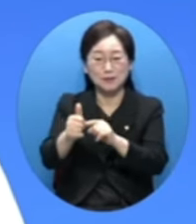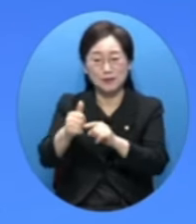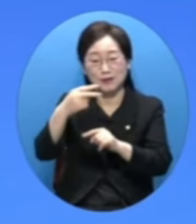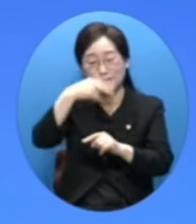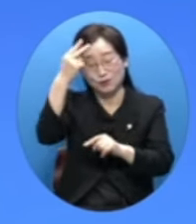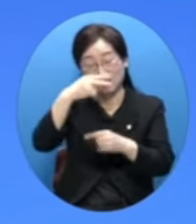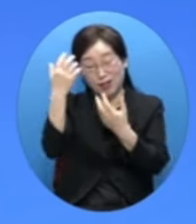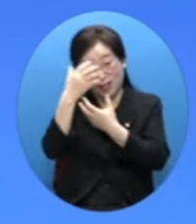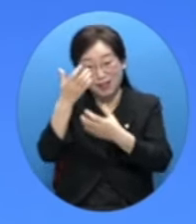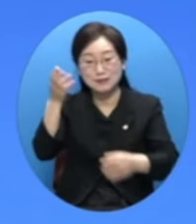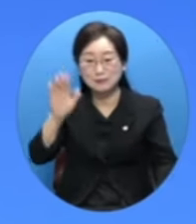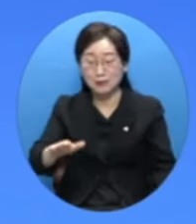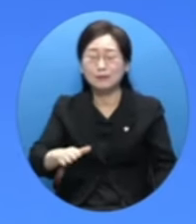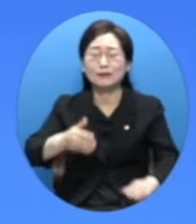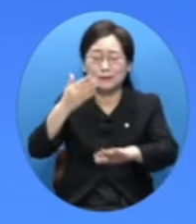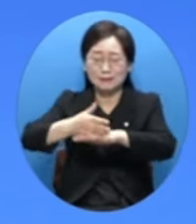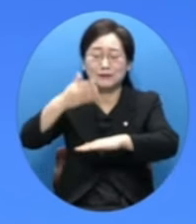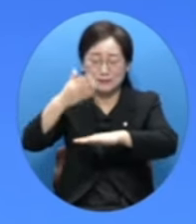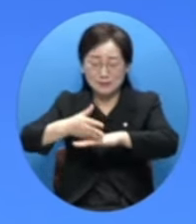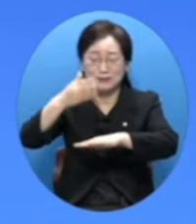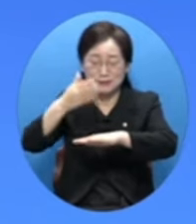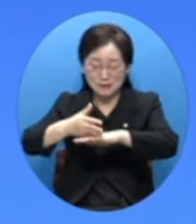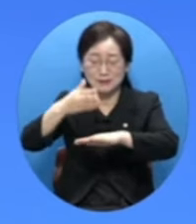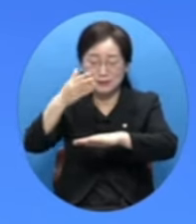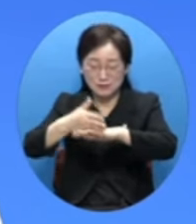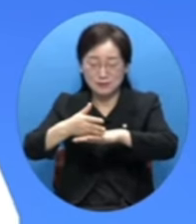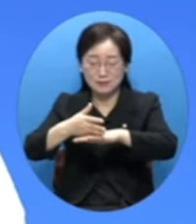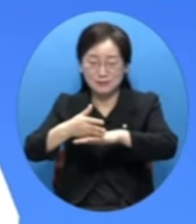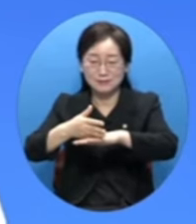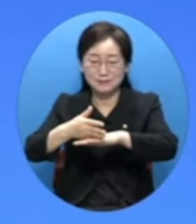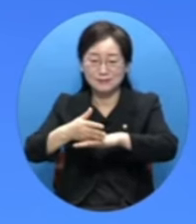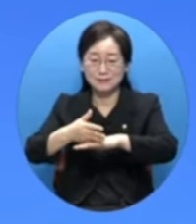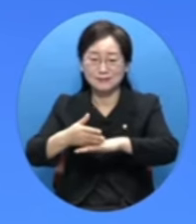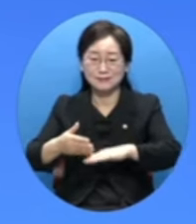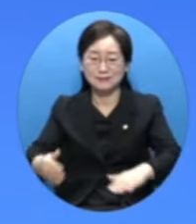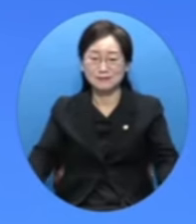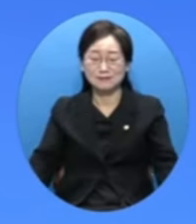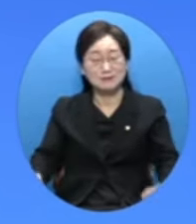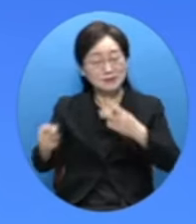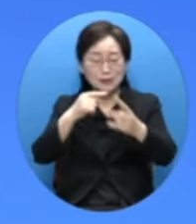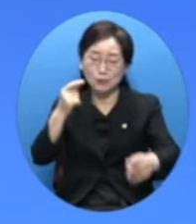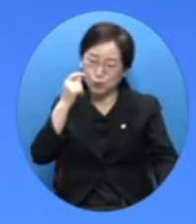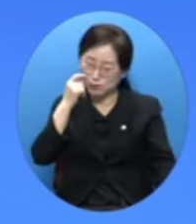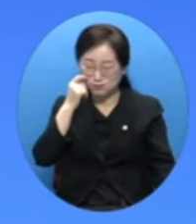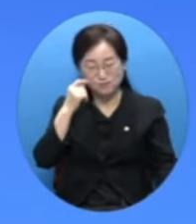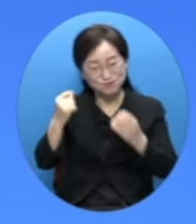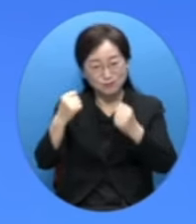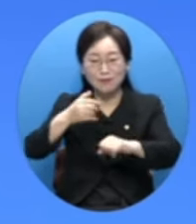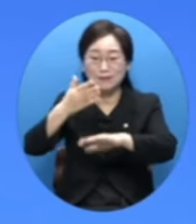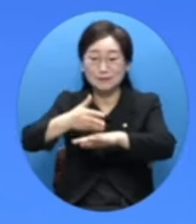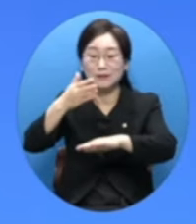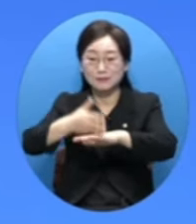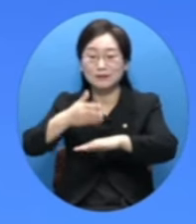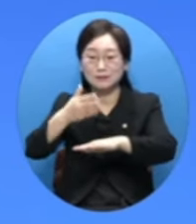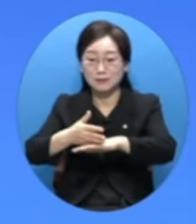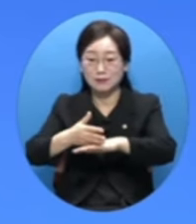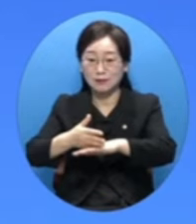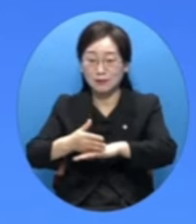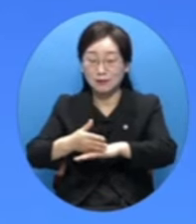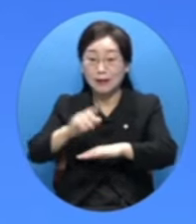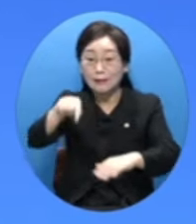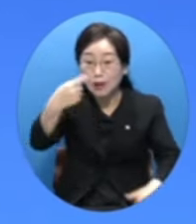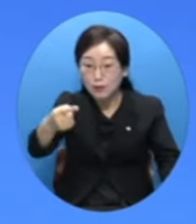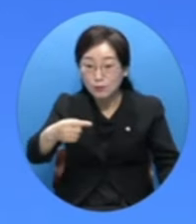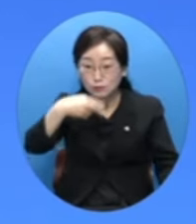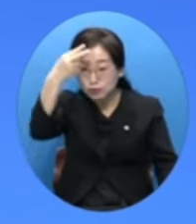살았지만 그래도 감사하고 감사하고 감사하고 감사합니다. 이해할 수 없는 중에서도 감사하고 감사하고 감사했는데 그날 다음날도